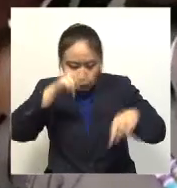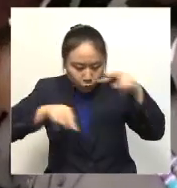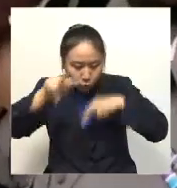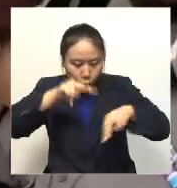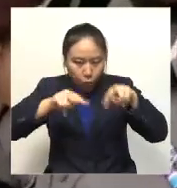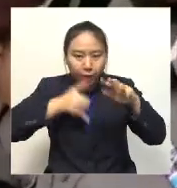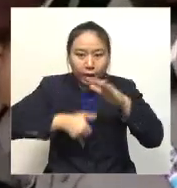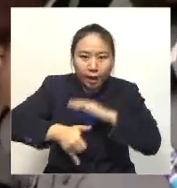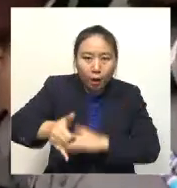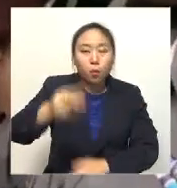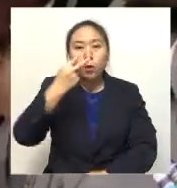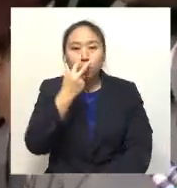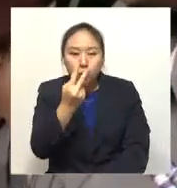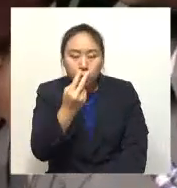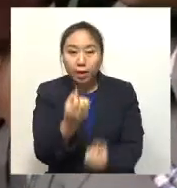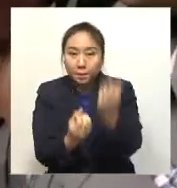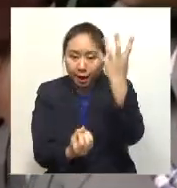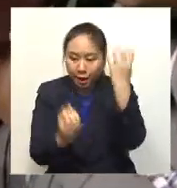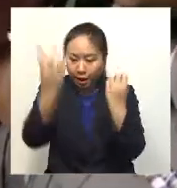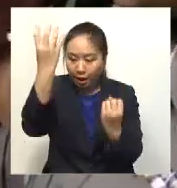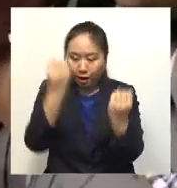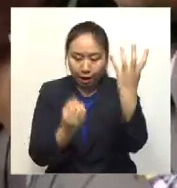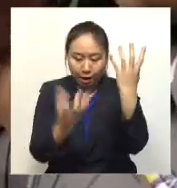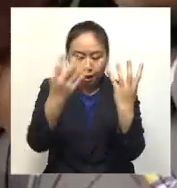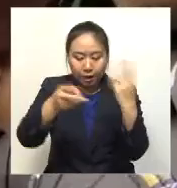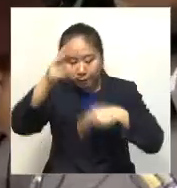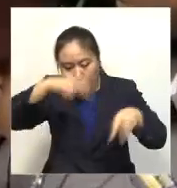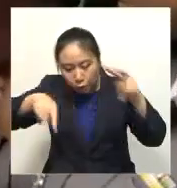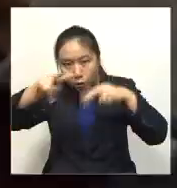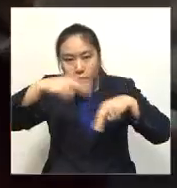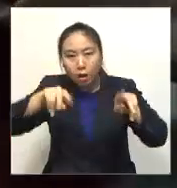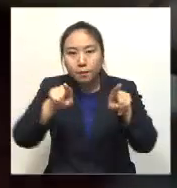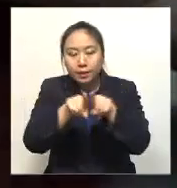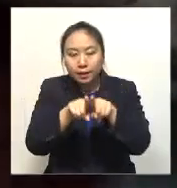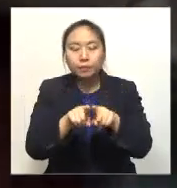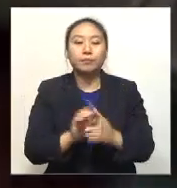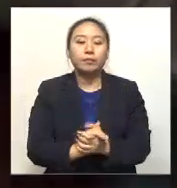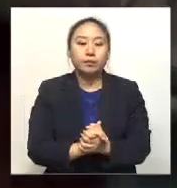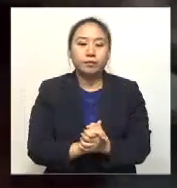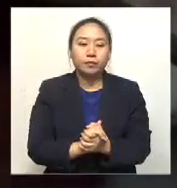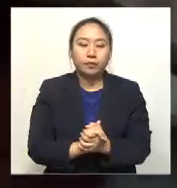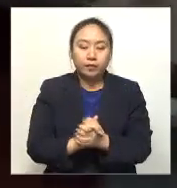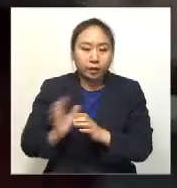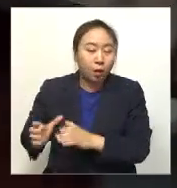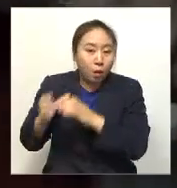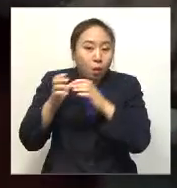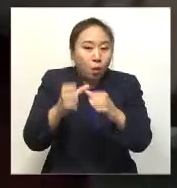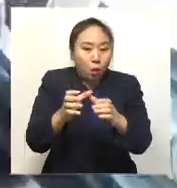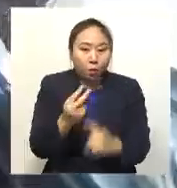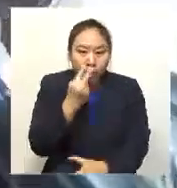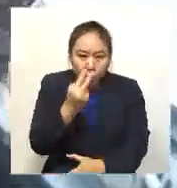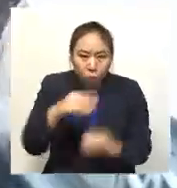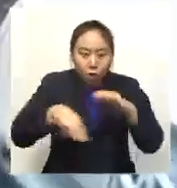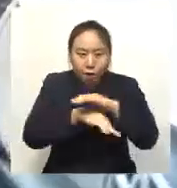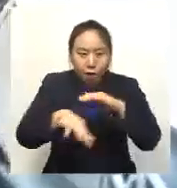ข้าไปตรวจสอบในพื้นที่อุทยานแห่งชาติไซโยกเช่นเดียวกับชุดสืบสวนนะคะที่ลงพื้นที่ไปเช่นกัน